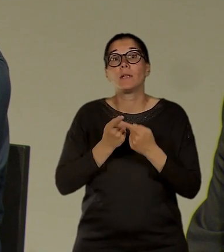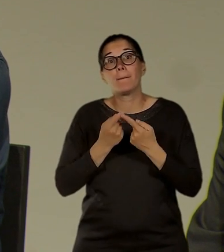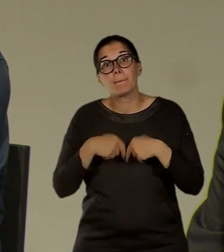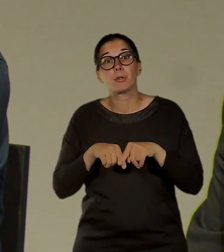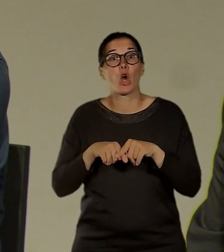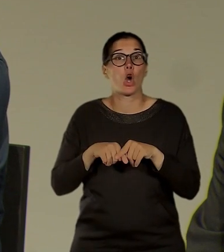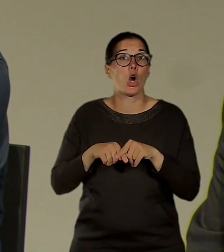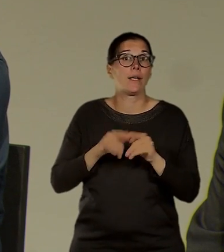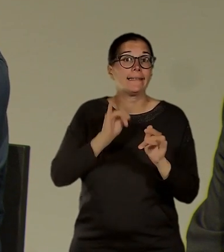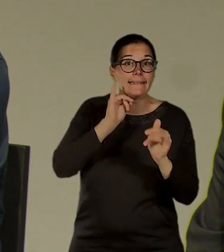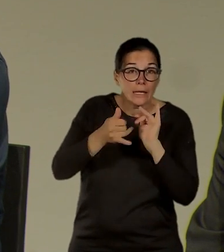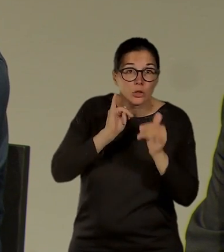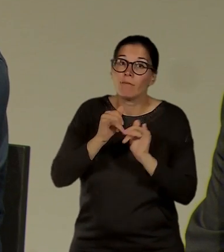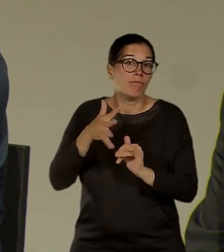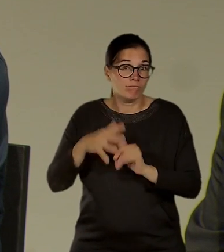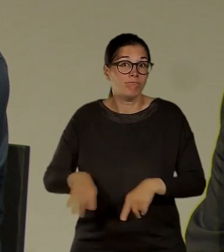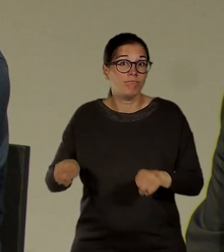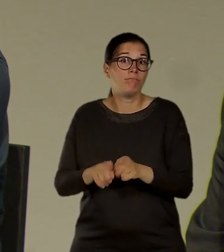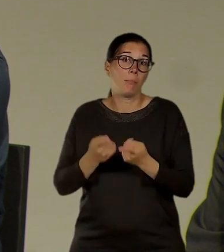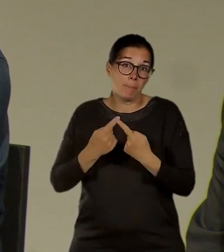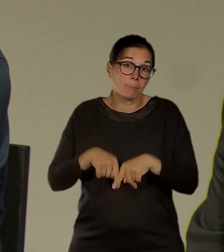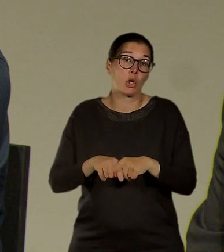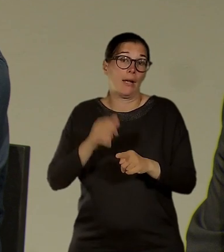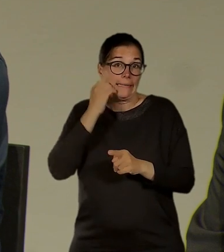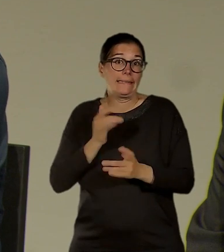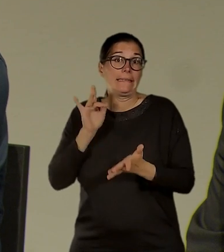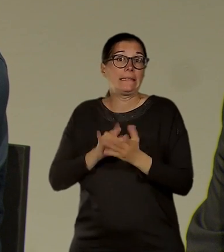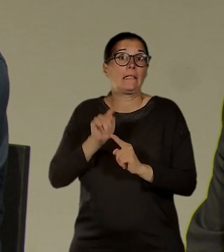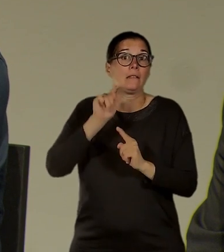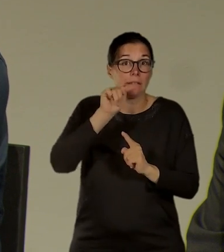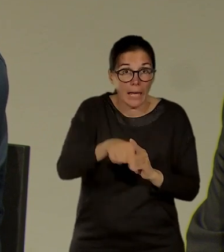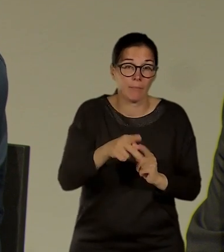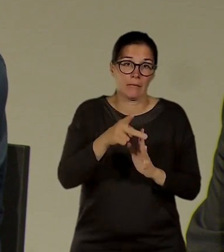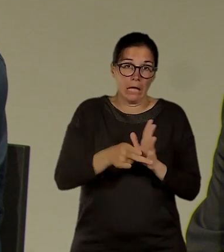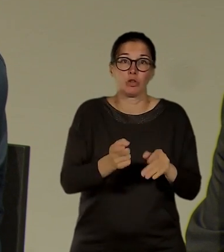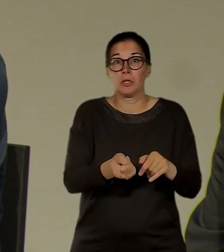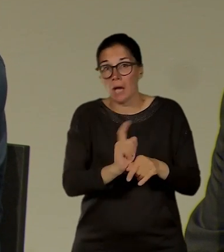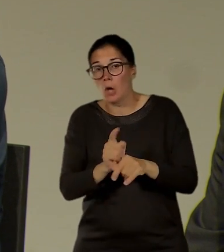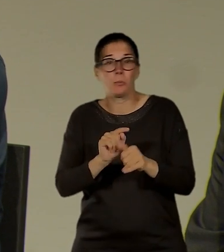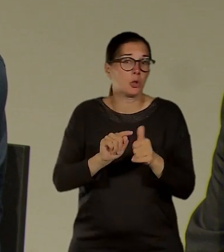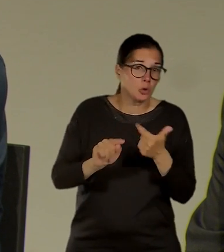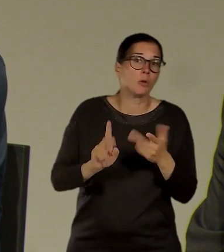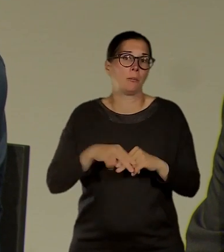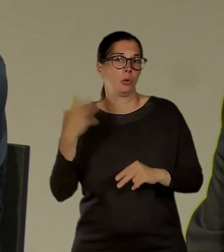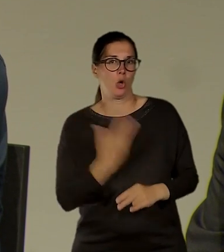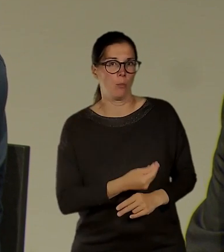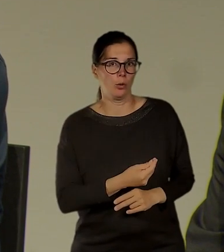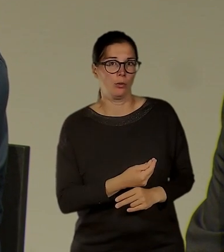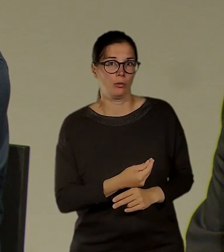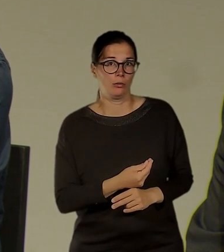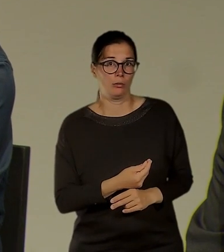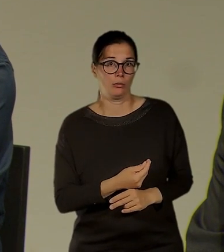lidé procházejí, ale aby se stalo vlastně i cílem pro ty lidi, aby vlastně ať